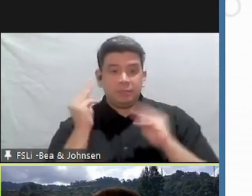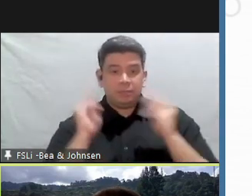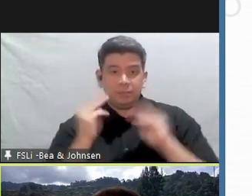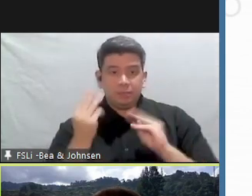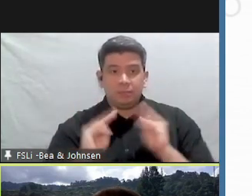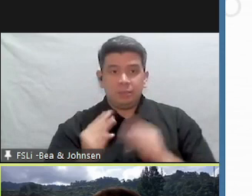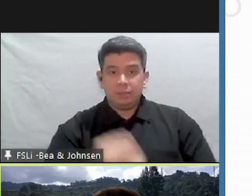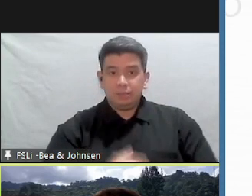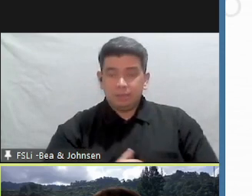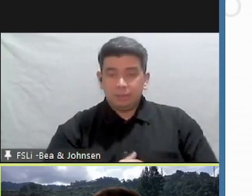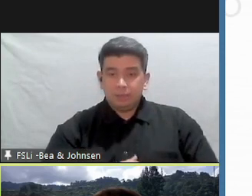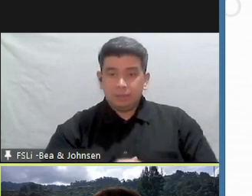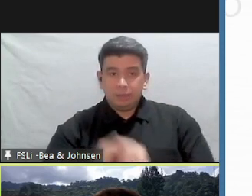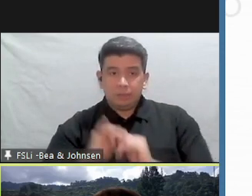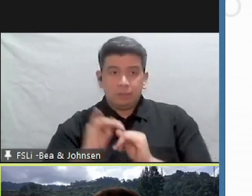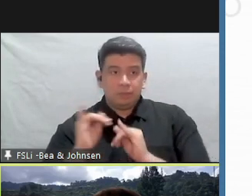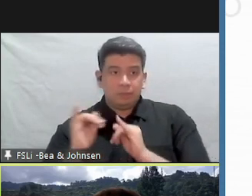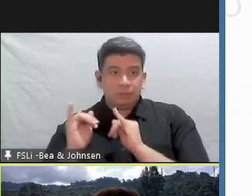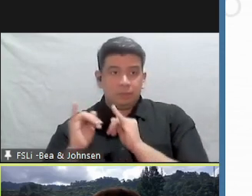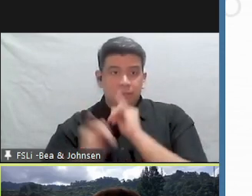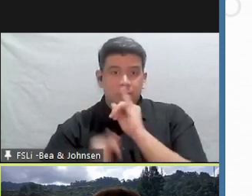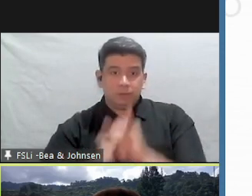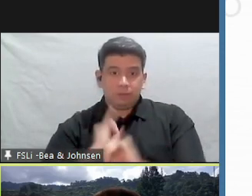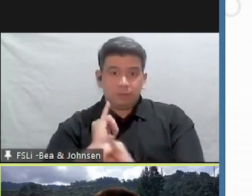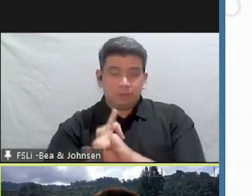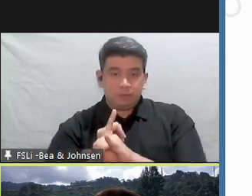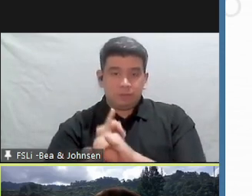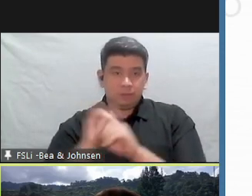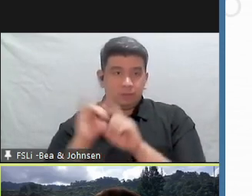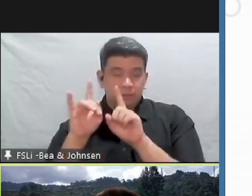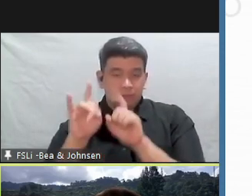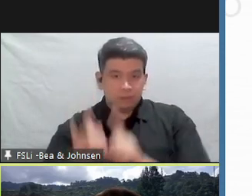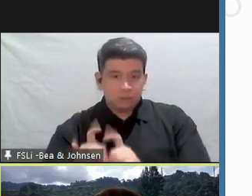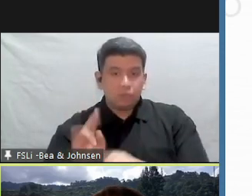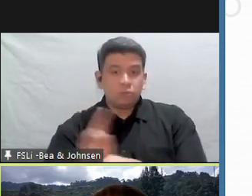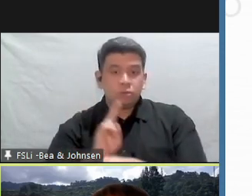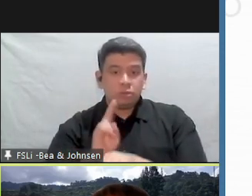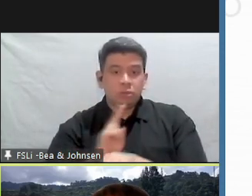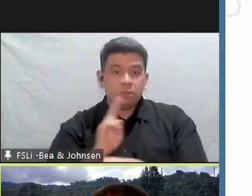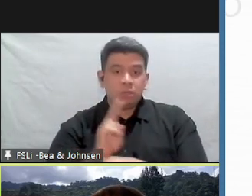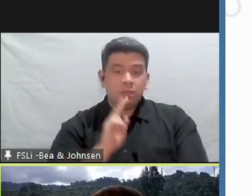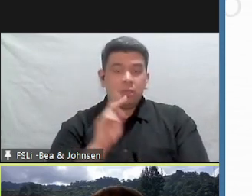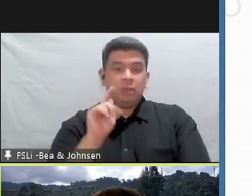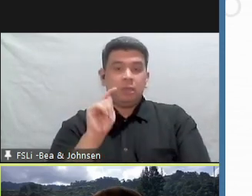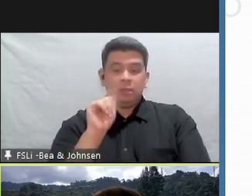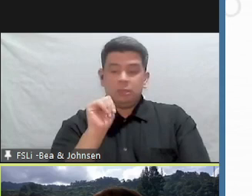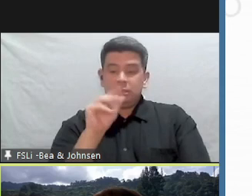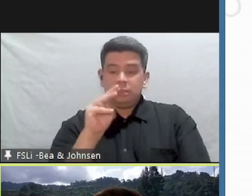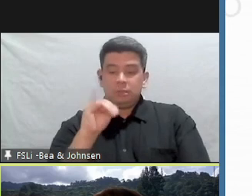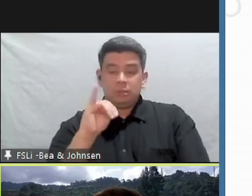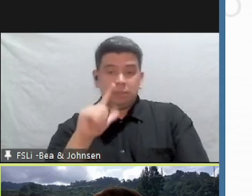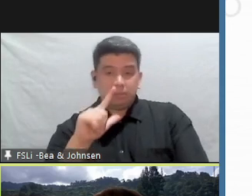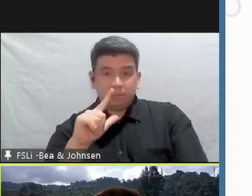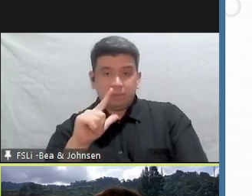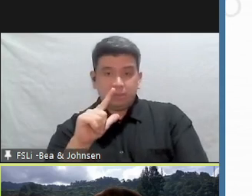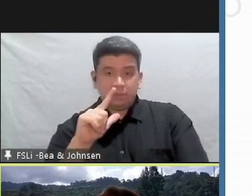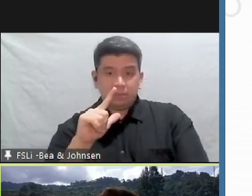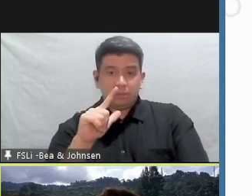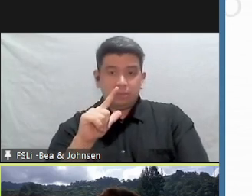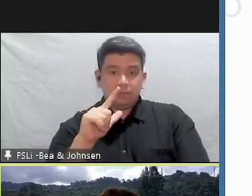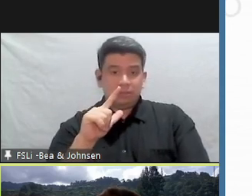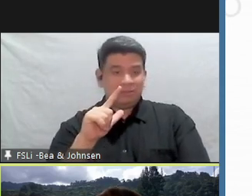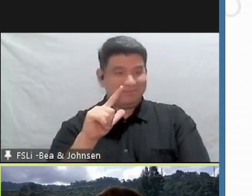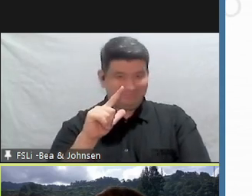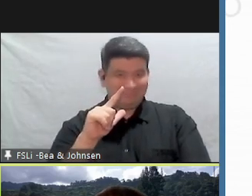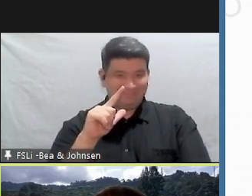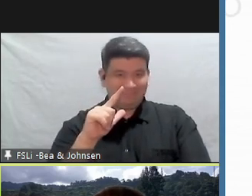ay Malay, Tamil, and English. At sila ay namamayagpag, mataas ang kanilang score. Samantalang tayo